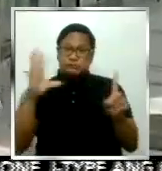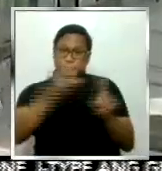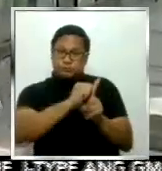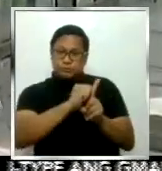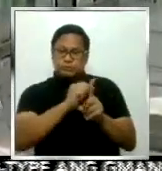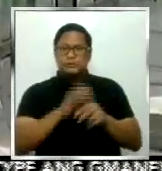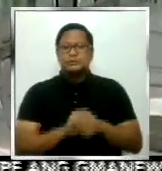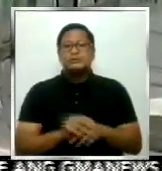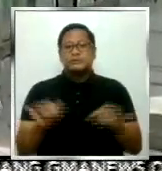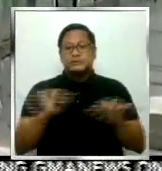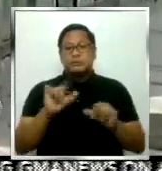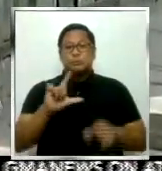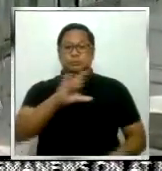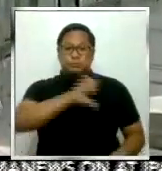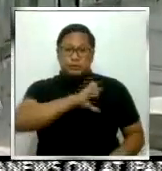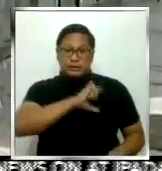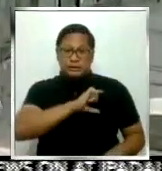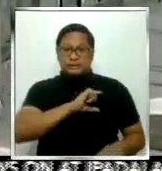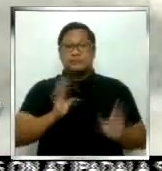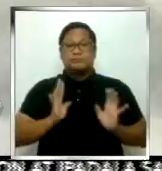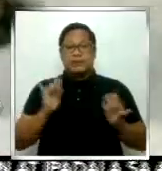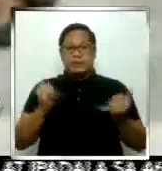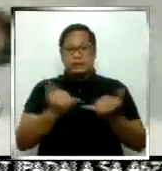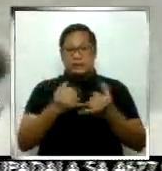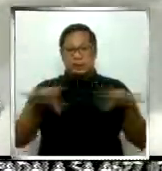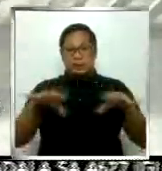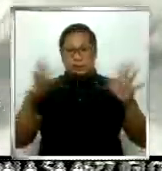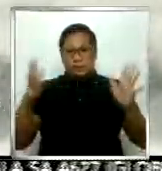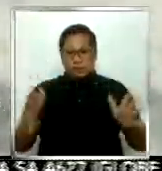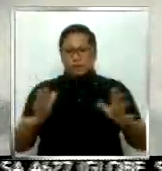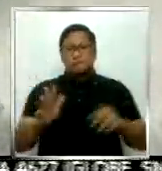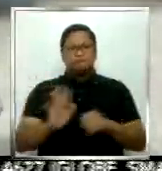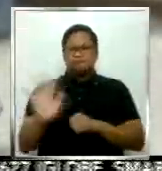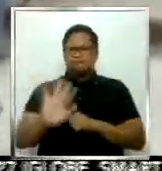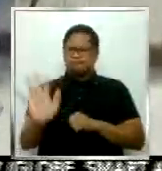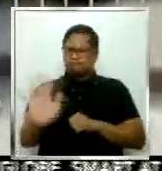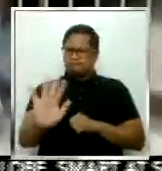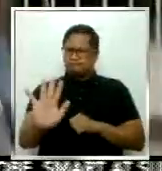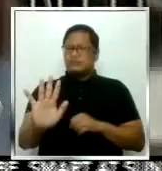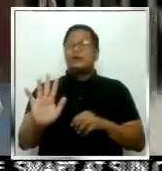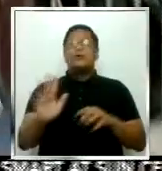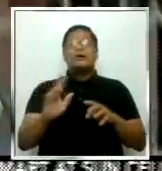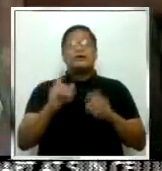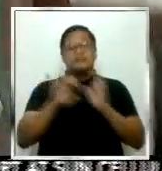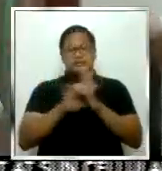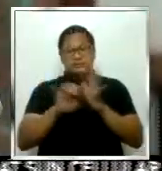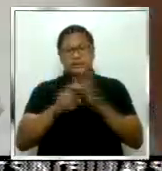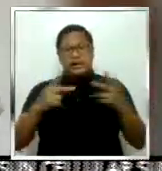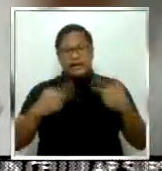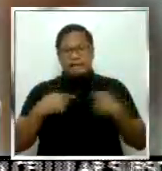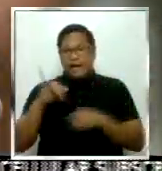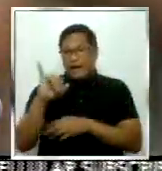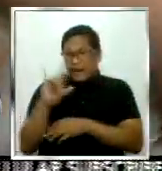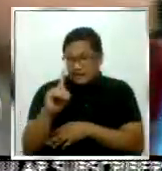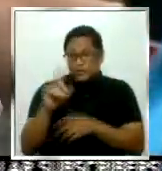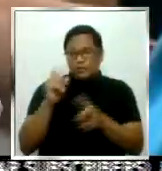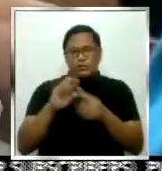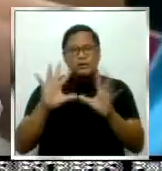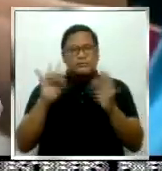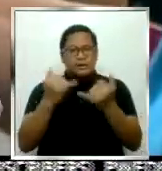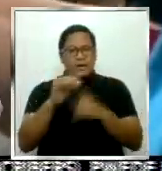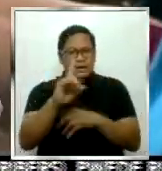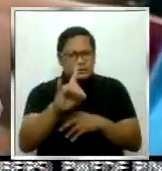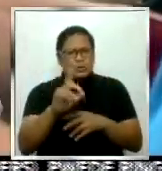na nakabantay 24 oras. Hindi talaga pinapalabas pag walang quarantine pass o company ID na naipakita. Chinecheck din ang ID ng